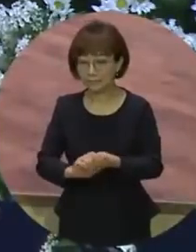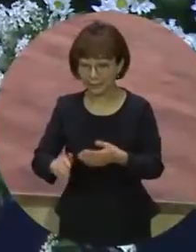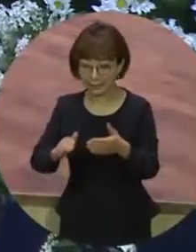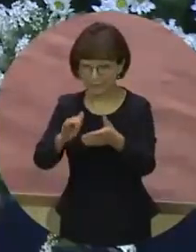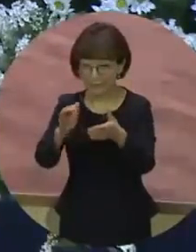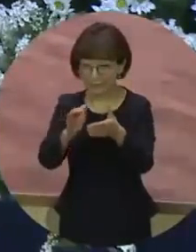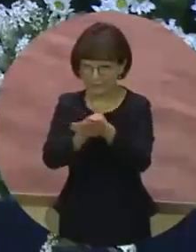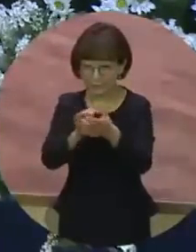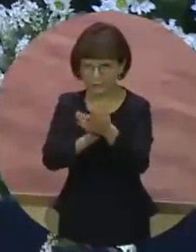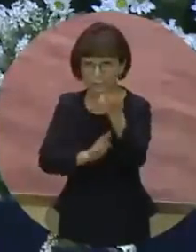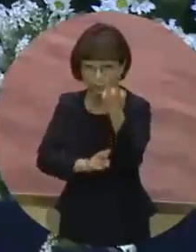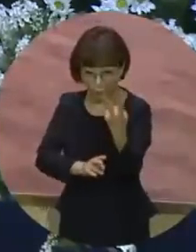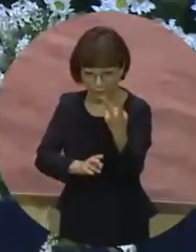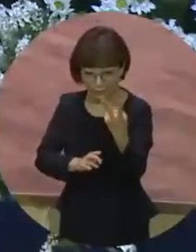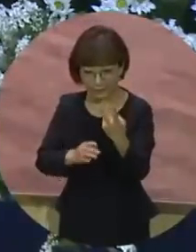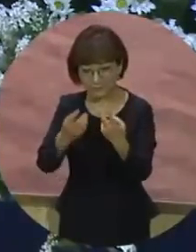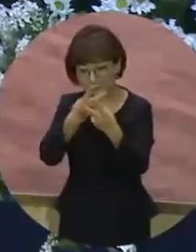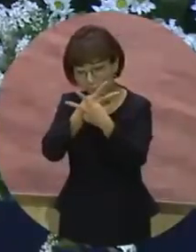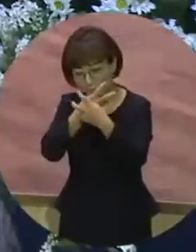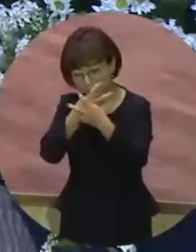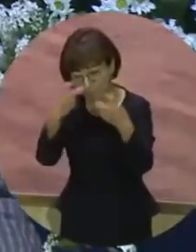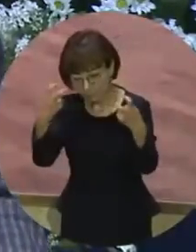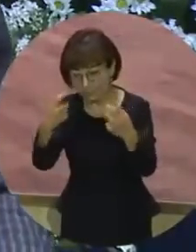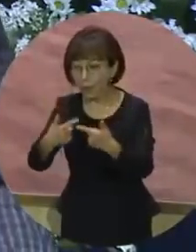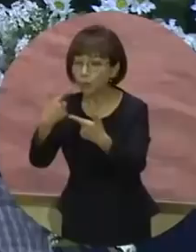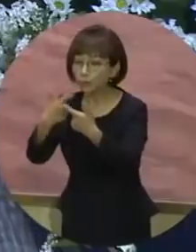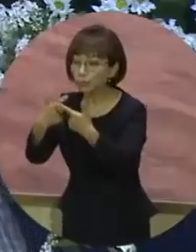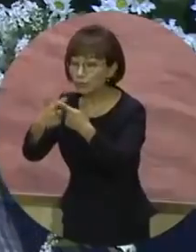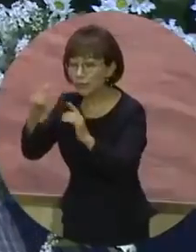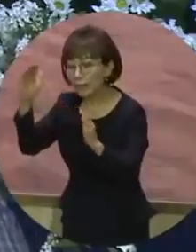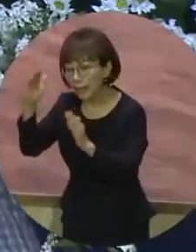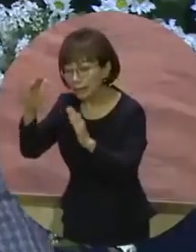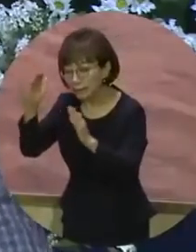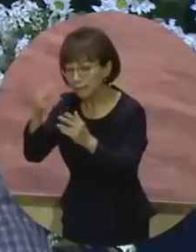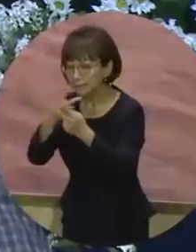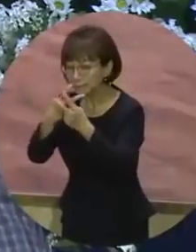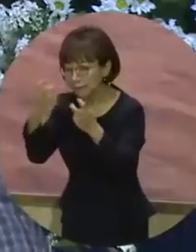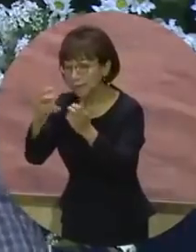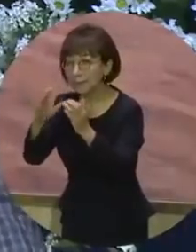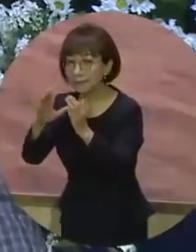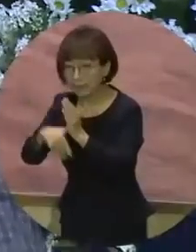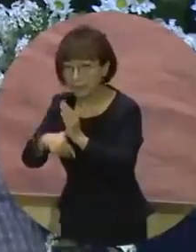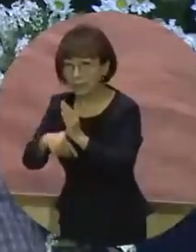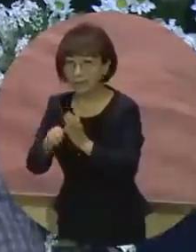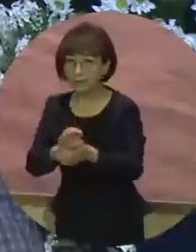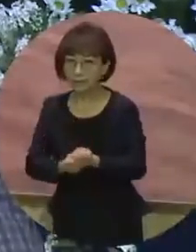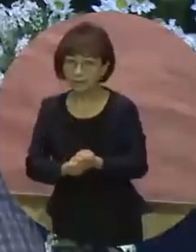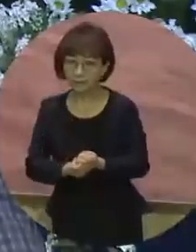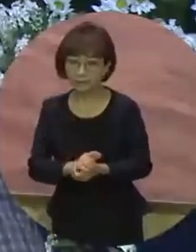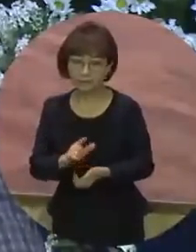자는데, 아이 부산이 학생이 잠을 자면서 계속 하는 말이